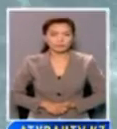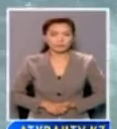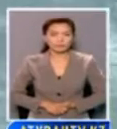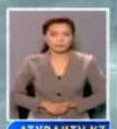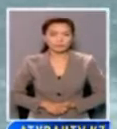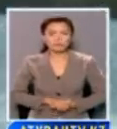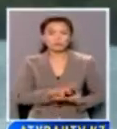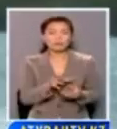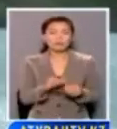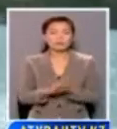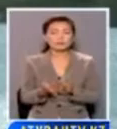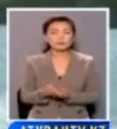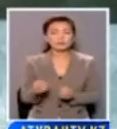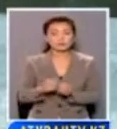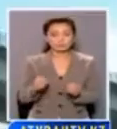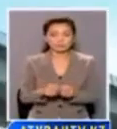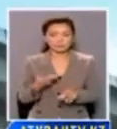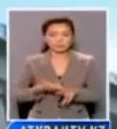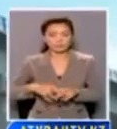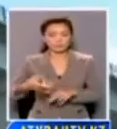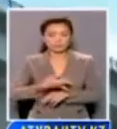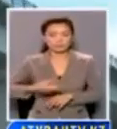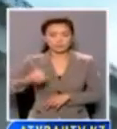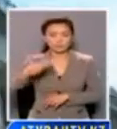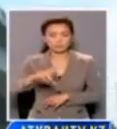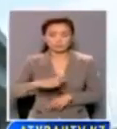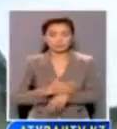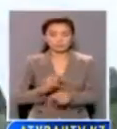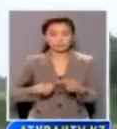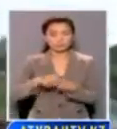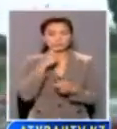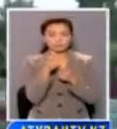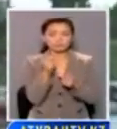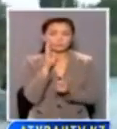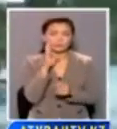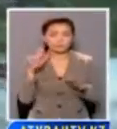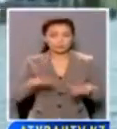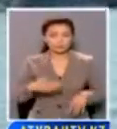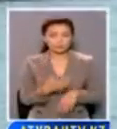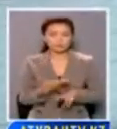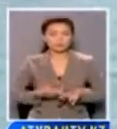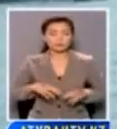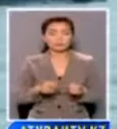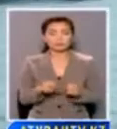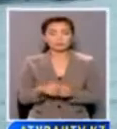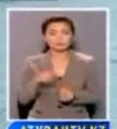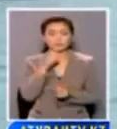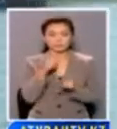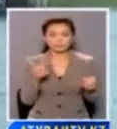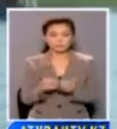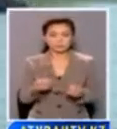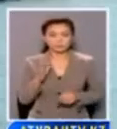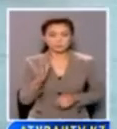В целом это мероприятие проведено в рамках республиканской акции «Безопасность на водоемах». Здесь не остаются без